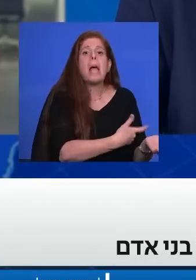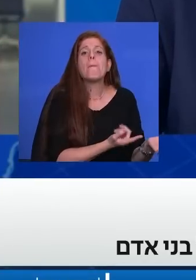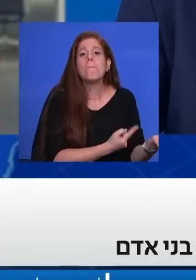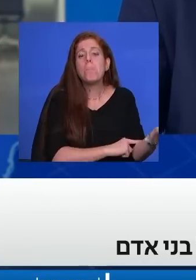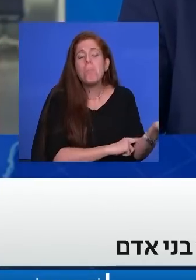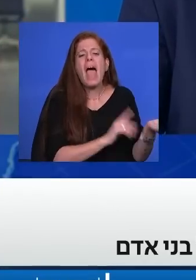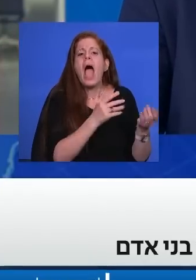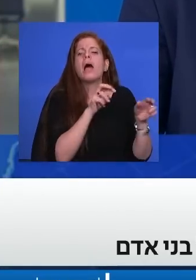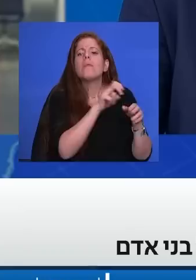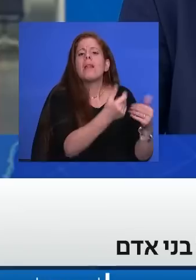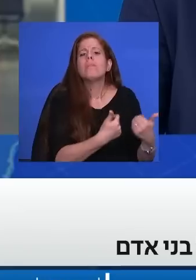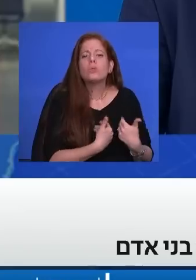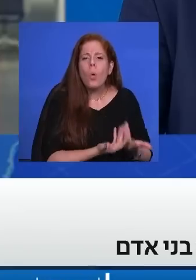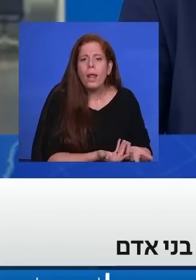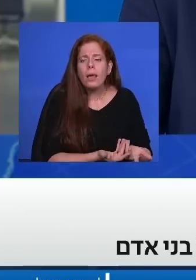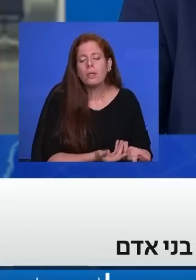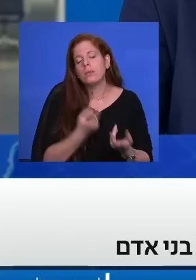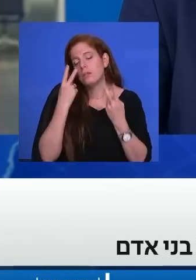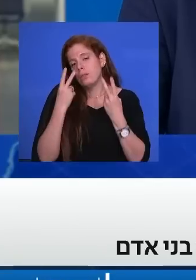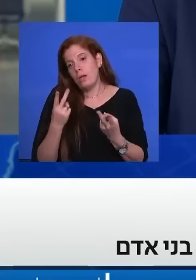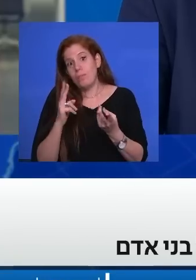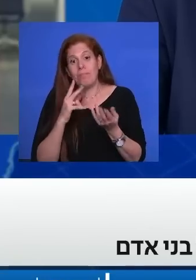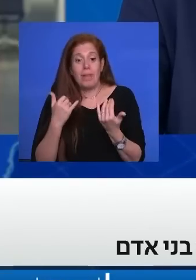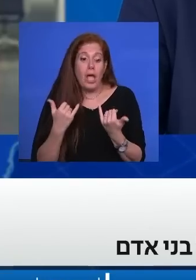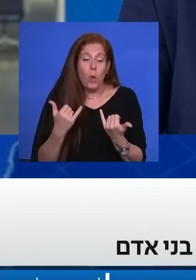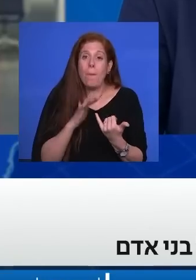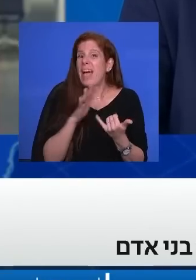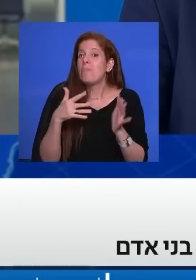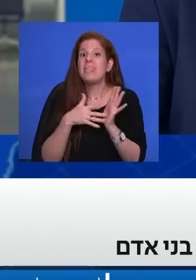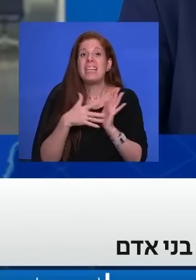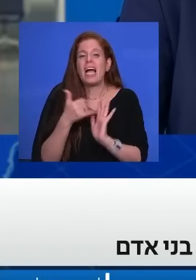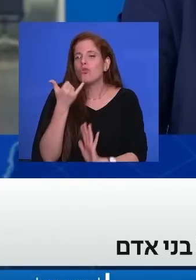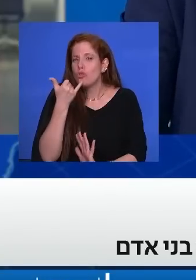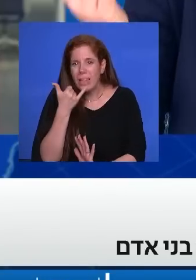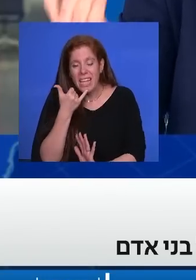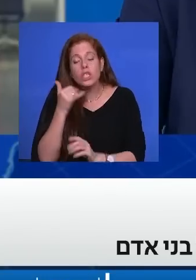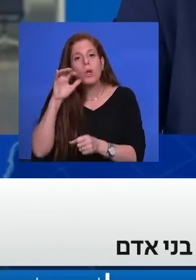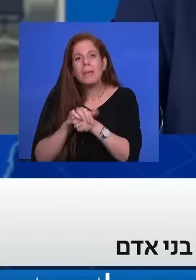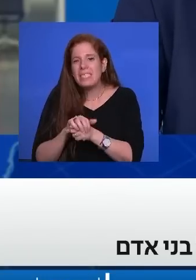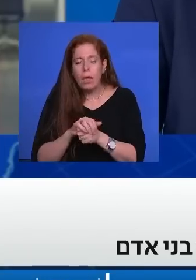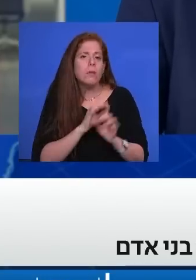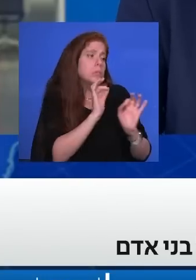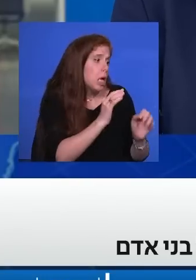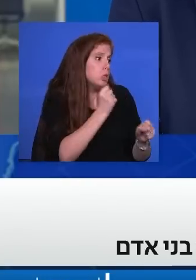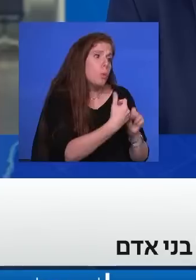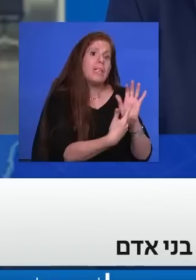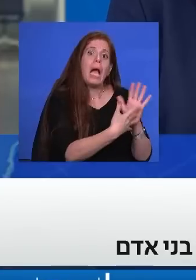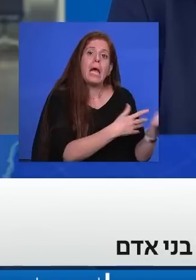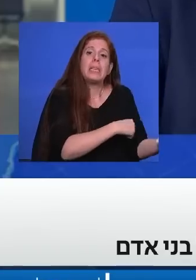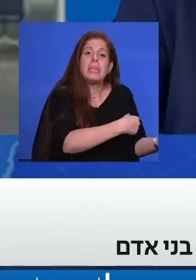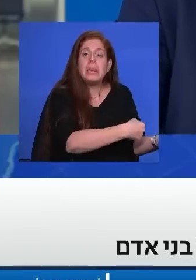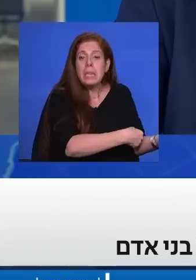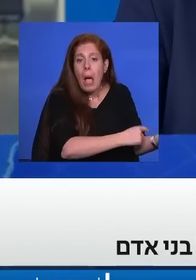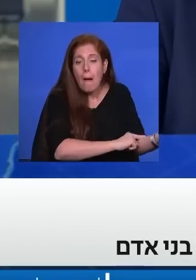לי? תראה, נכון היום אין בדיקת שתן שמזהה ככה את כל סוגי הסרטן. בסדר, אבל יעשו לי בדיקת דם, אתה יודע, קצת דקירה לא נעימה,